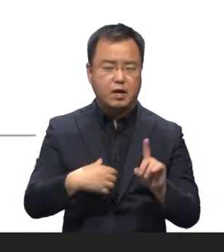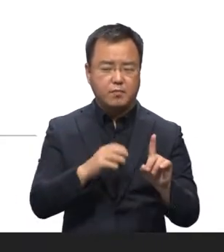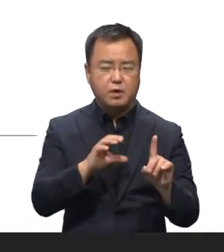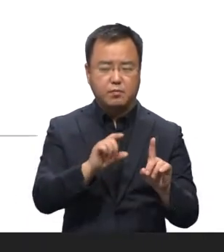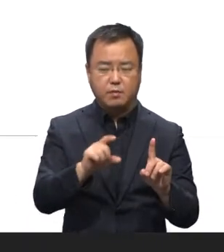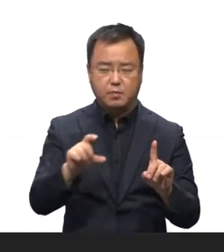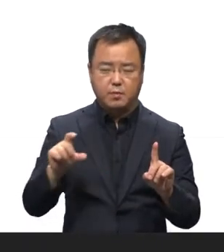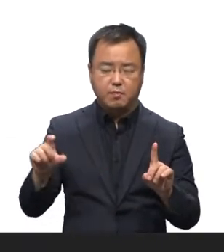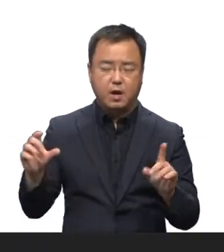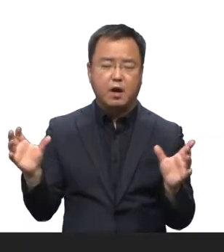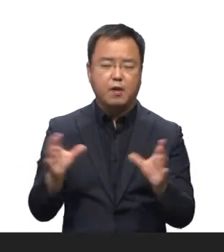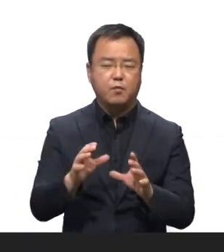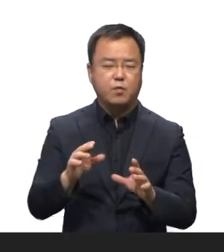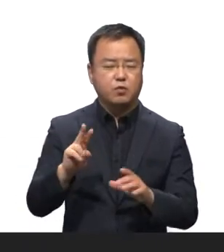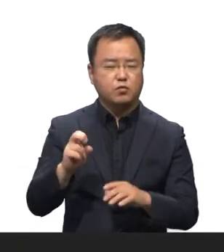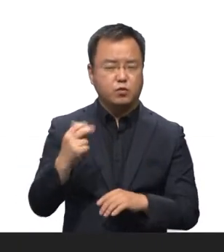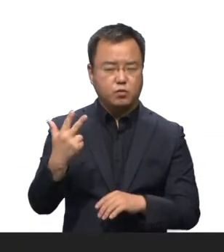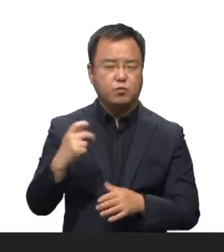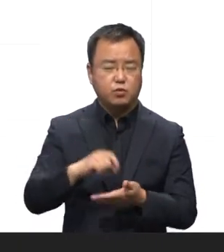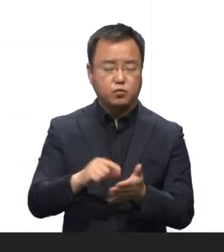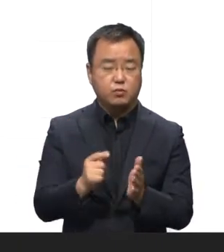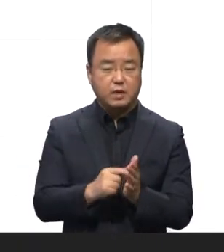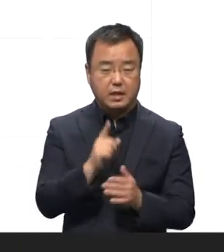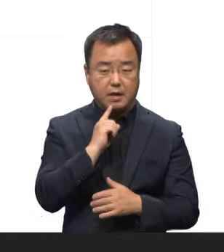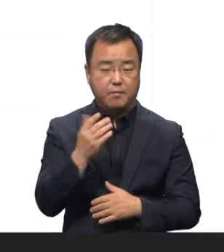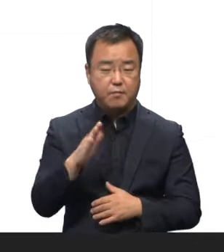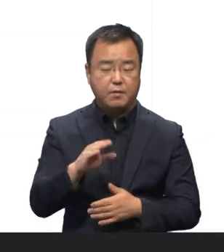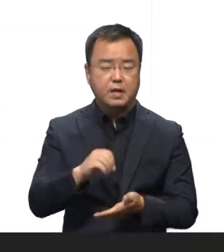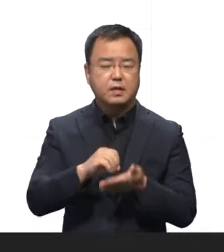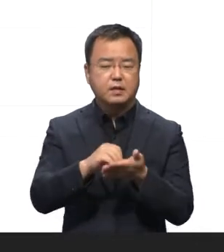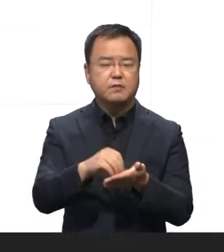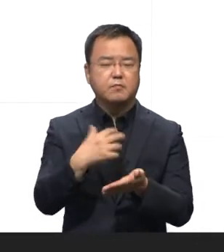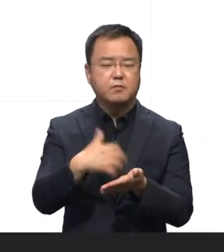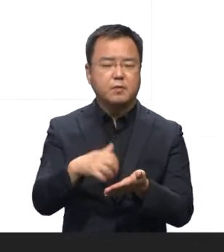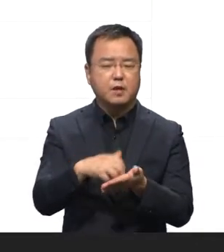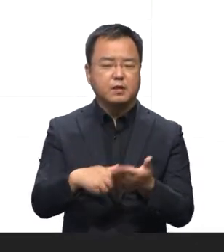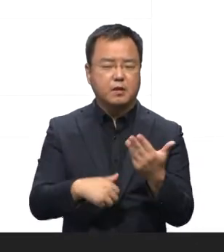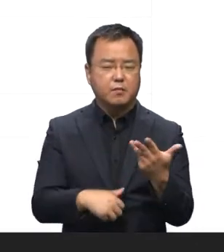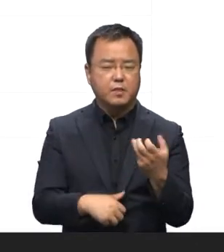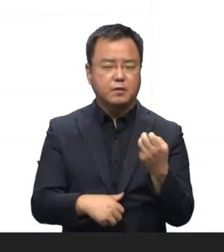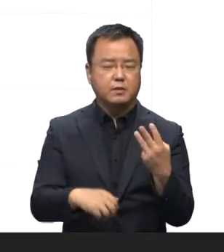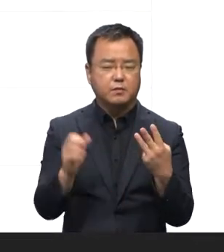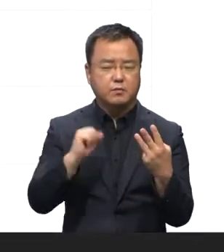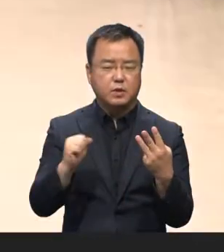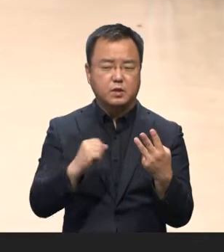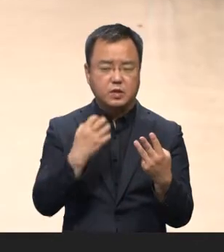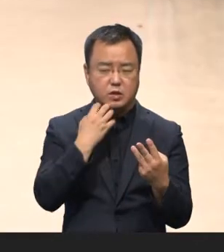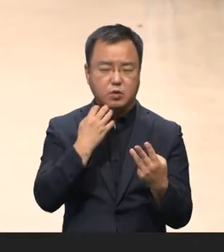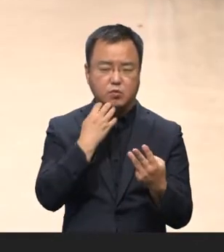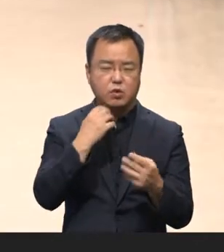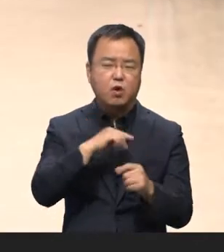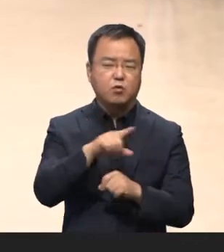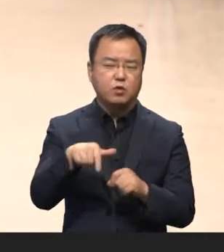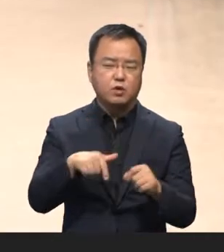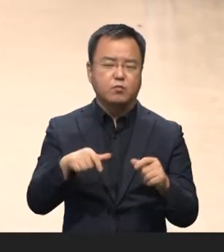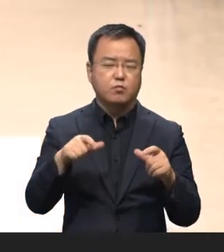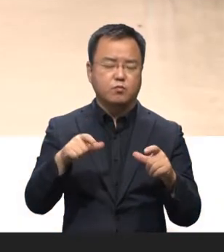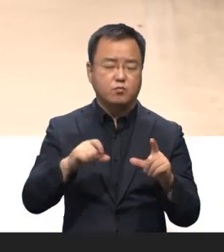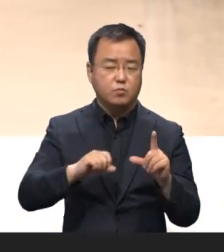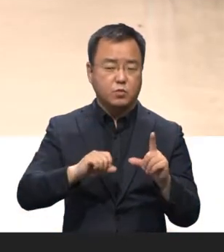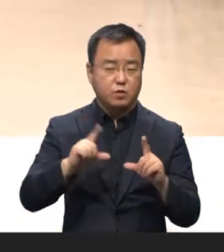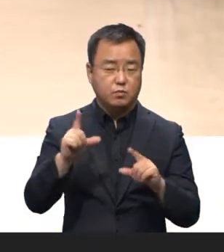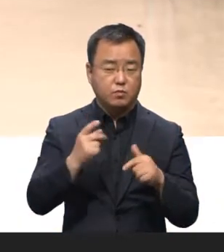학교 입학생 일은 7명 가운데 83% 는 서울과 경기 출신이어서 씁니다 인천 출신 학생도